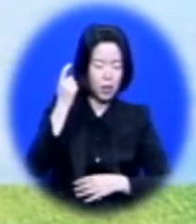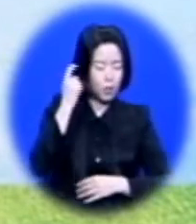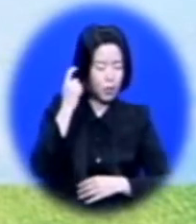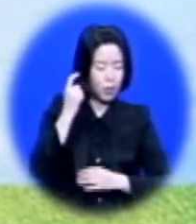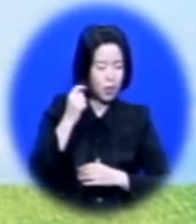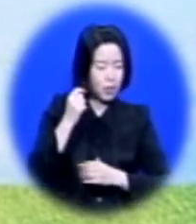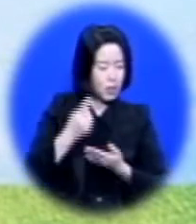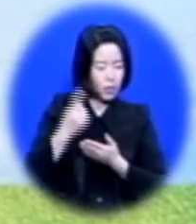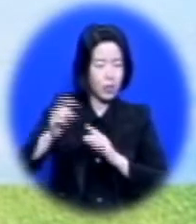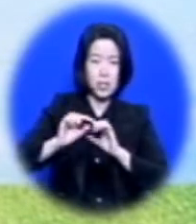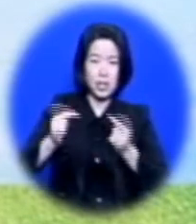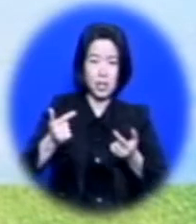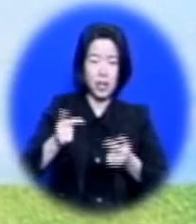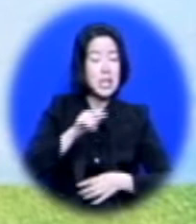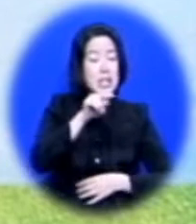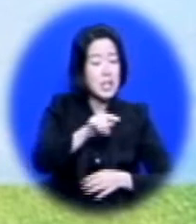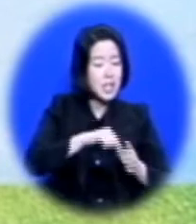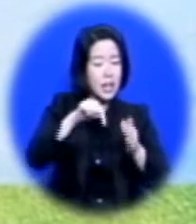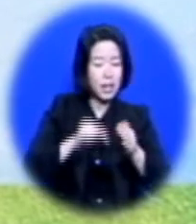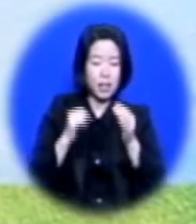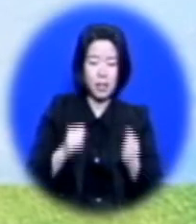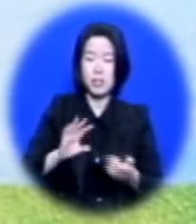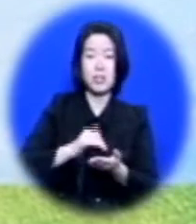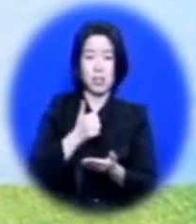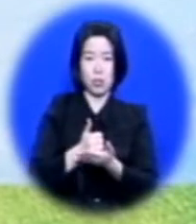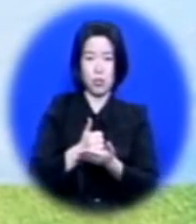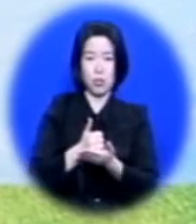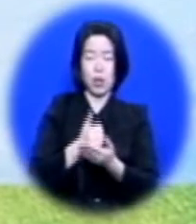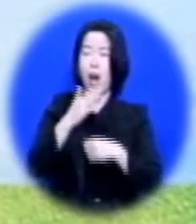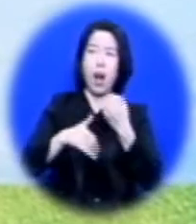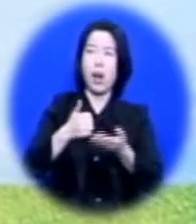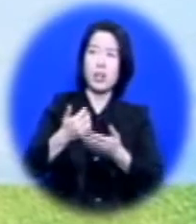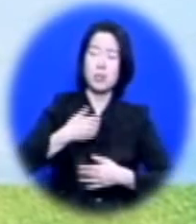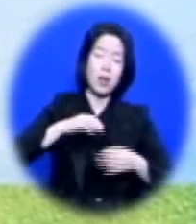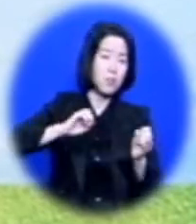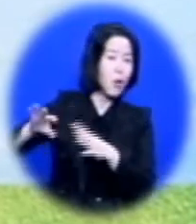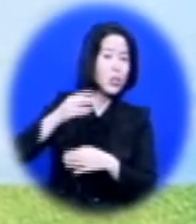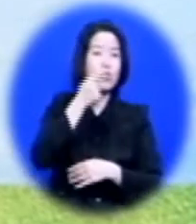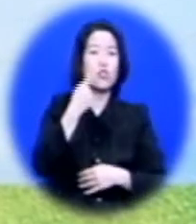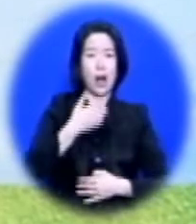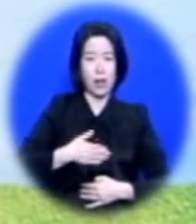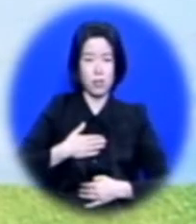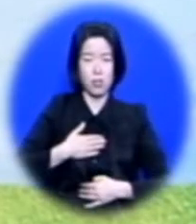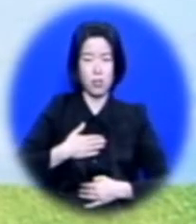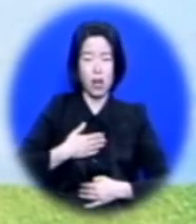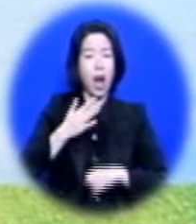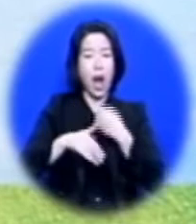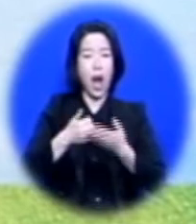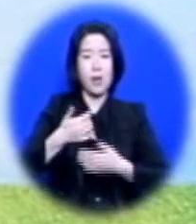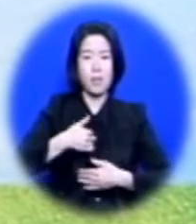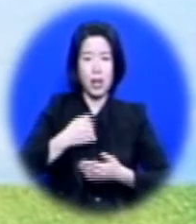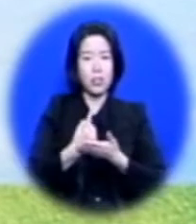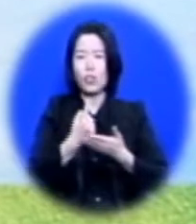떠나질 않아요 너 안에 계신 그리스도 하나님이 나를 버리신 줄 알았어요 하나님이 나에게서